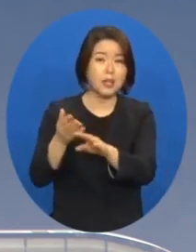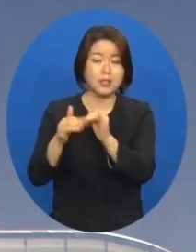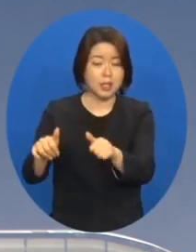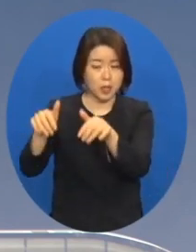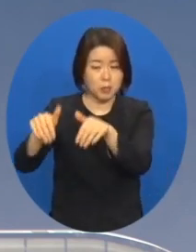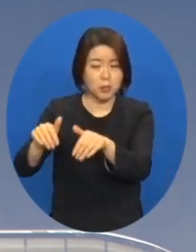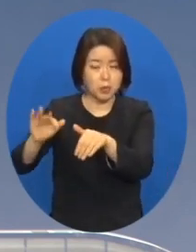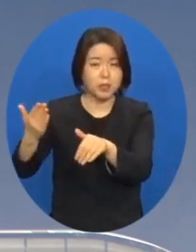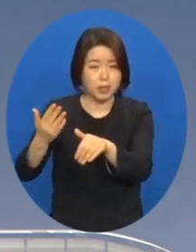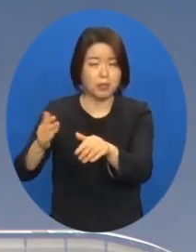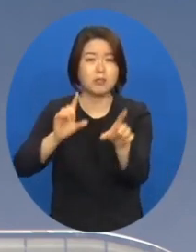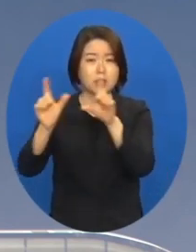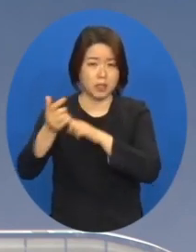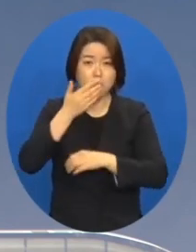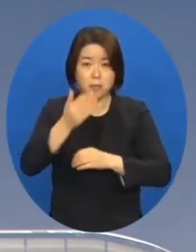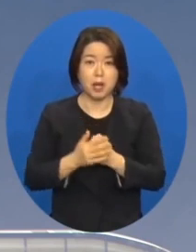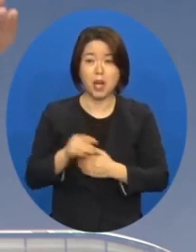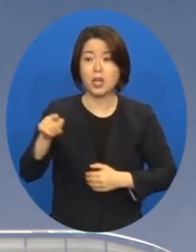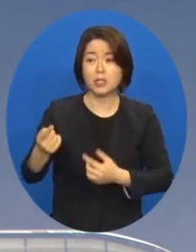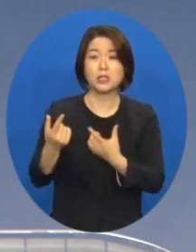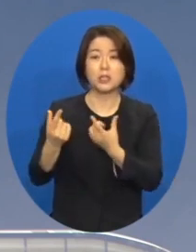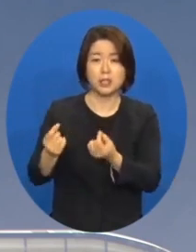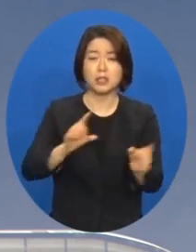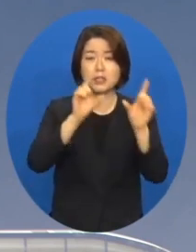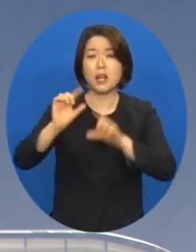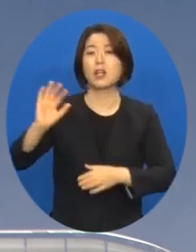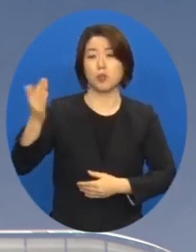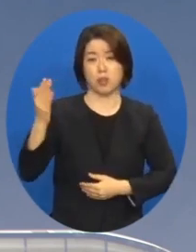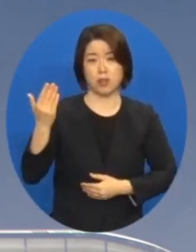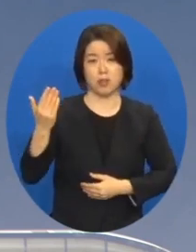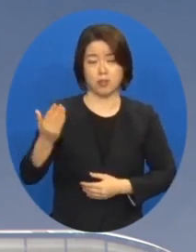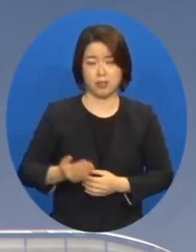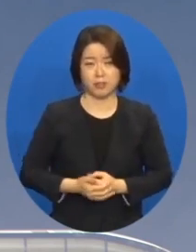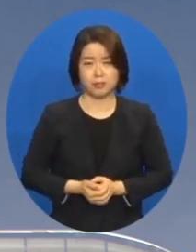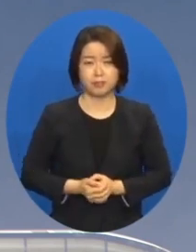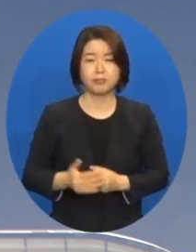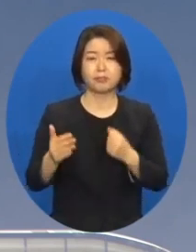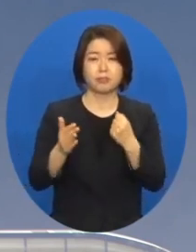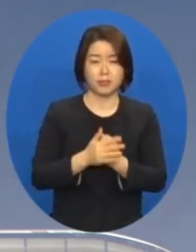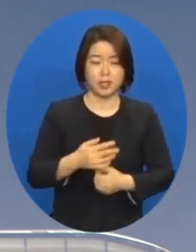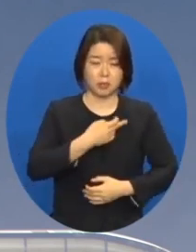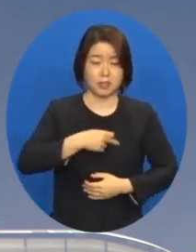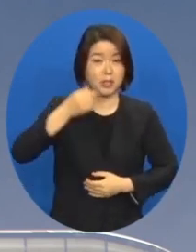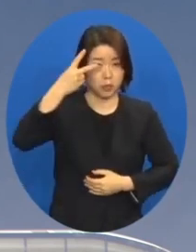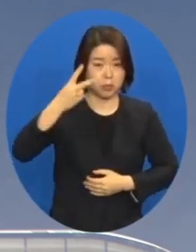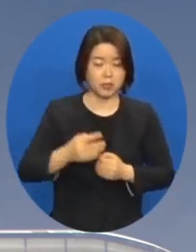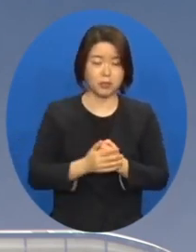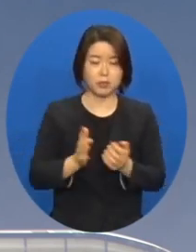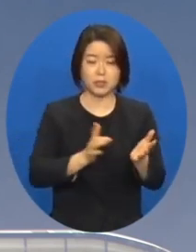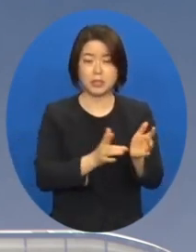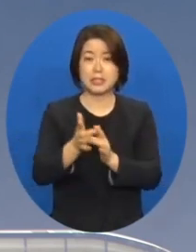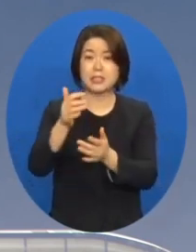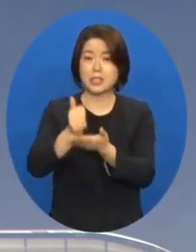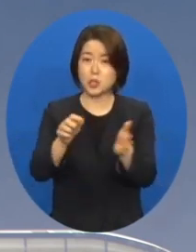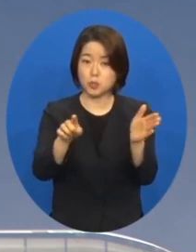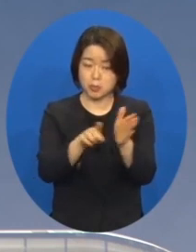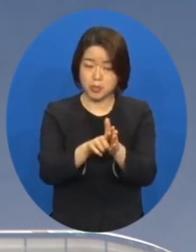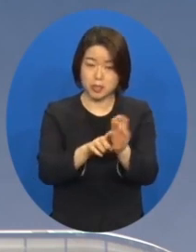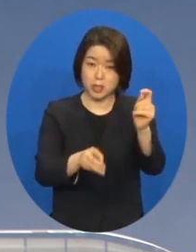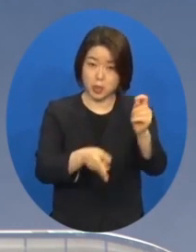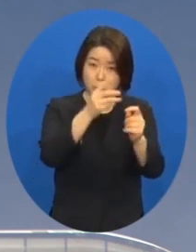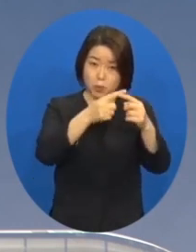살 것이라. 그렇게 살게 된다는 겁니다. 그래서 사도 바울은 예수를 믿는 고린도